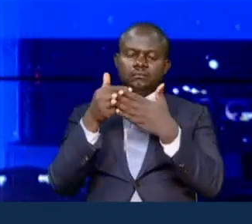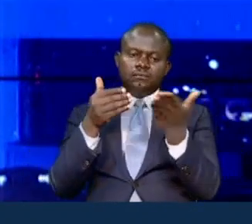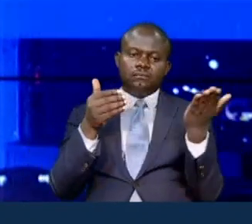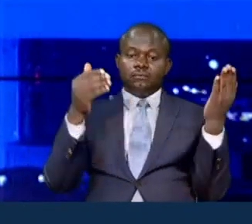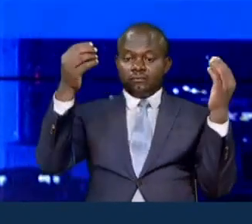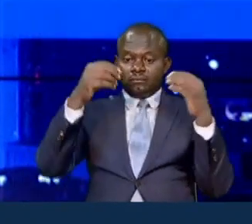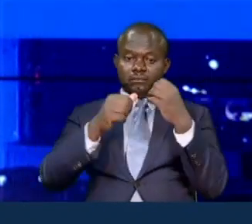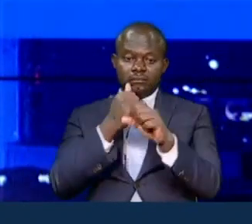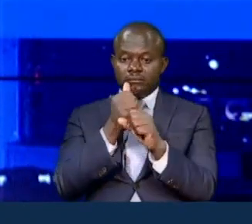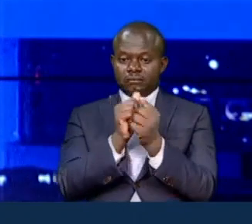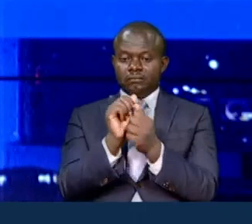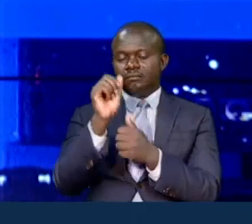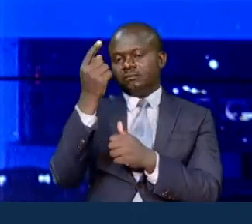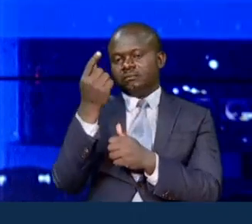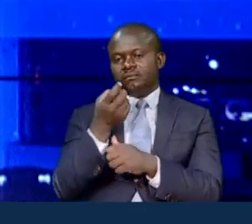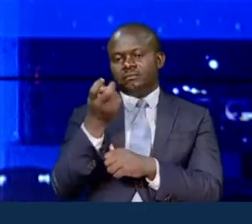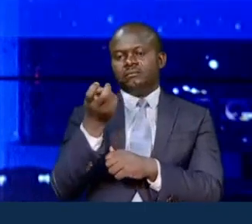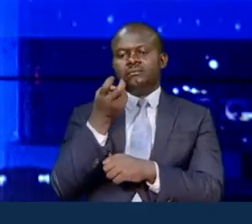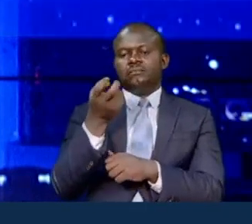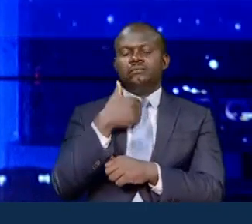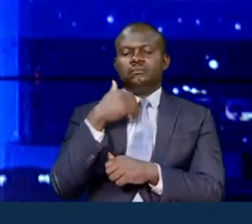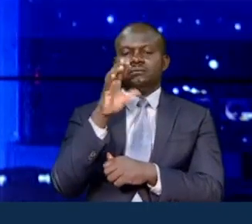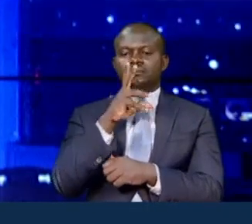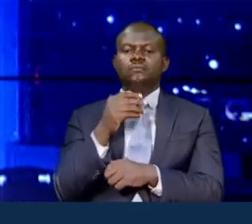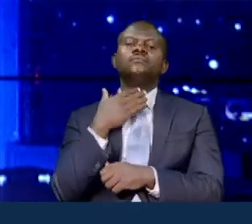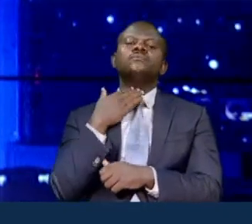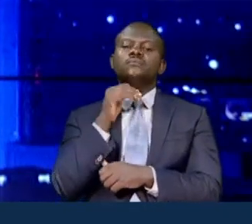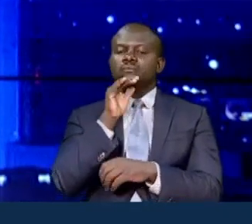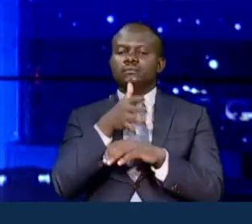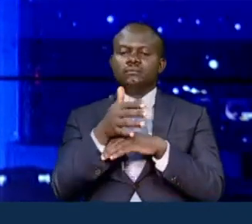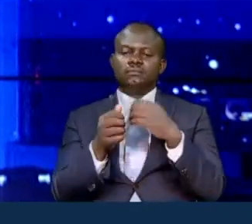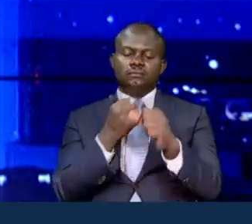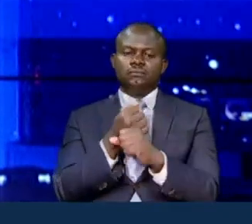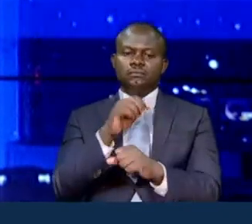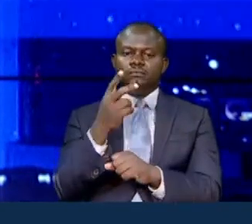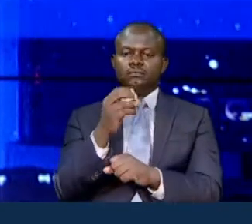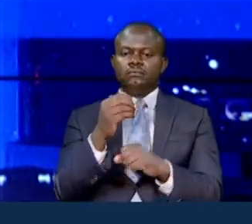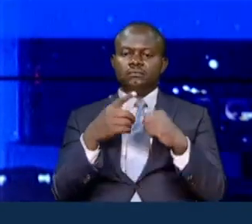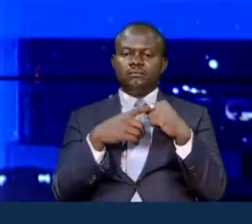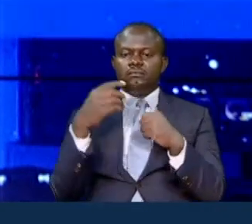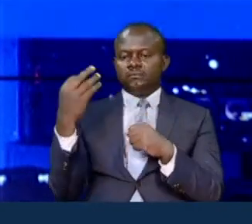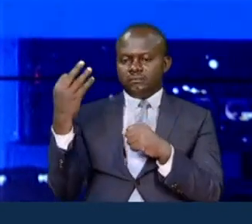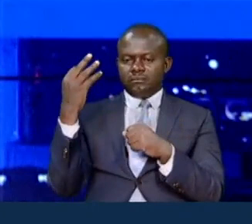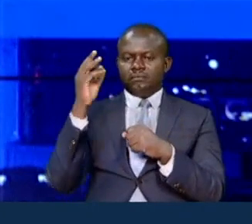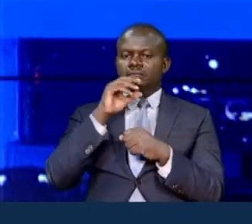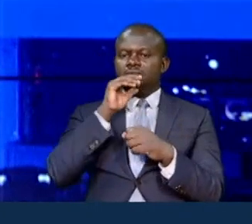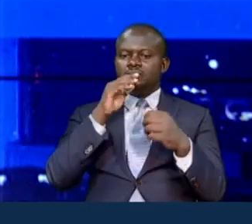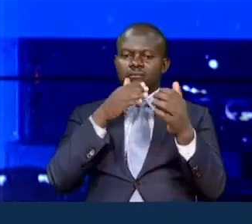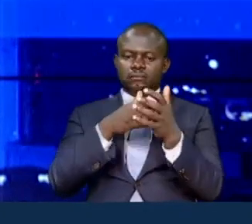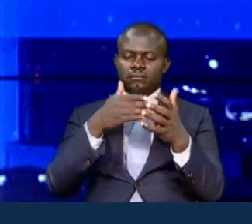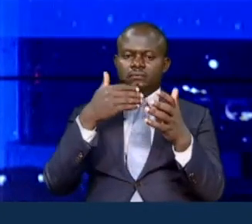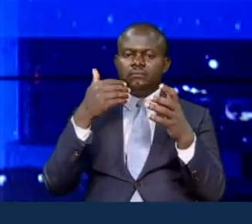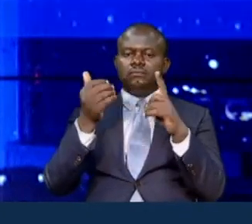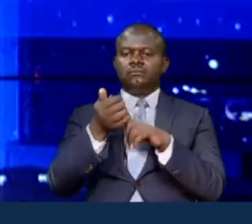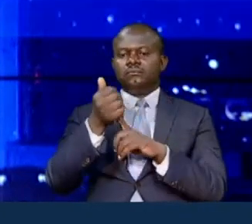mu myaka icumi ya mbere y'urugendo rwo kugira Afurika yifuzwa bitarenze umwaka wa 2063 zitazabakumira mu kugera kuri